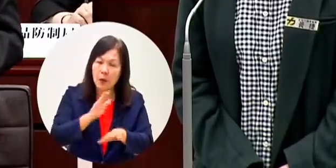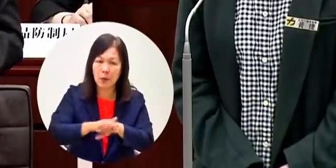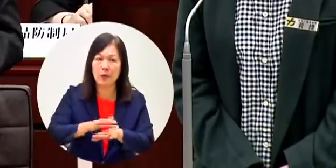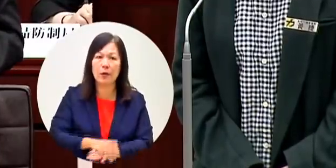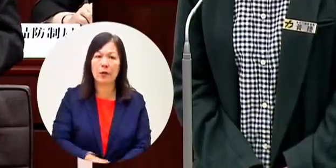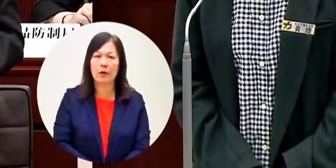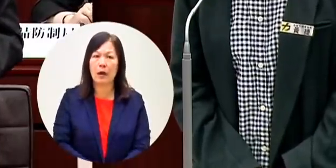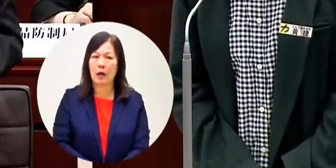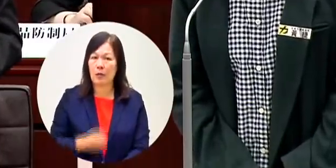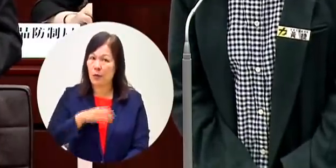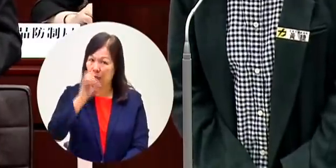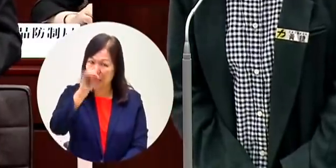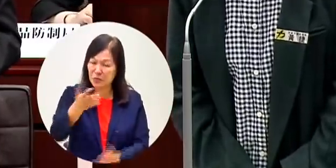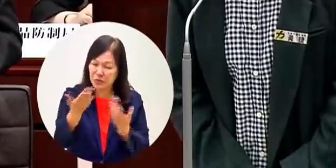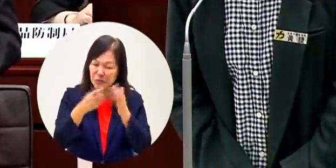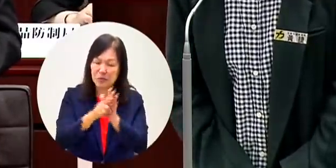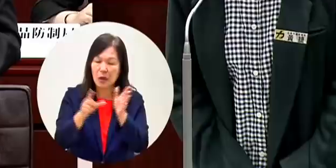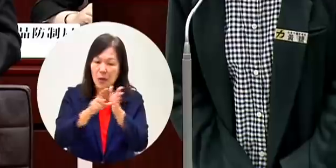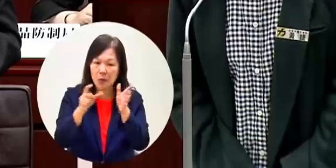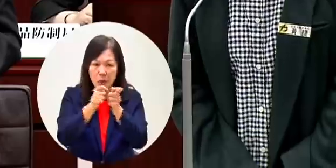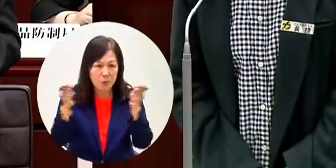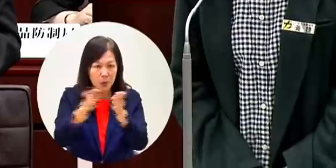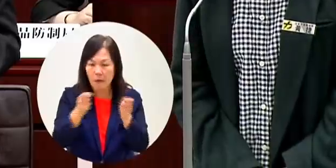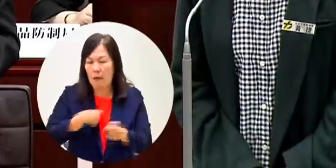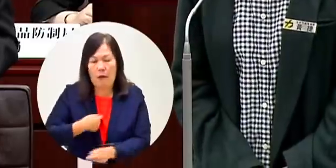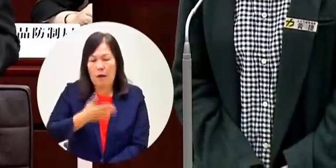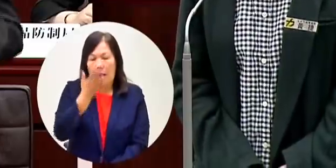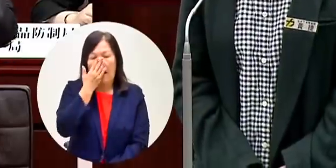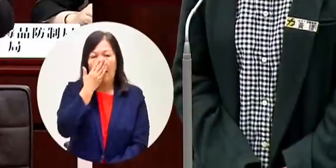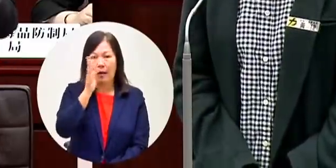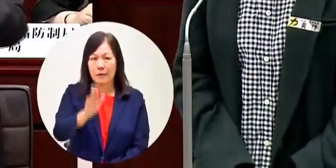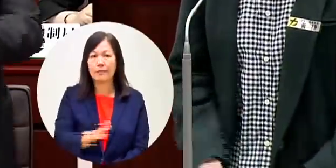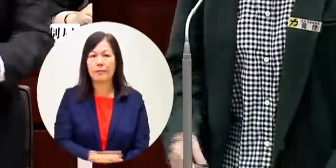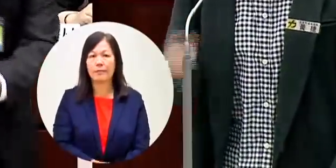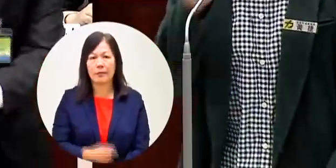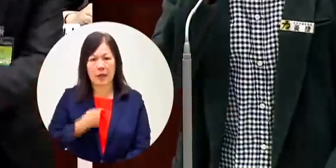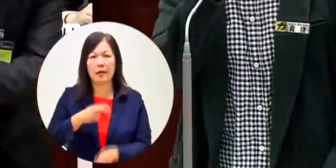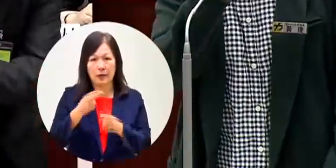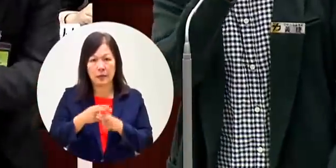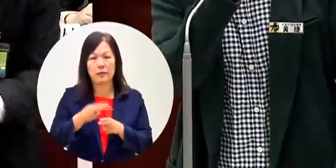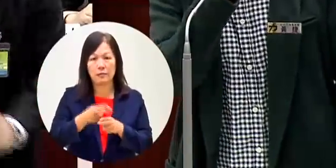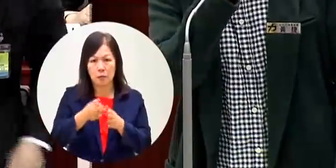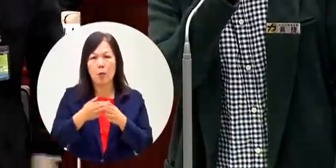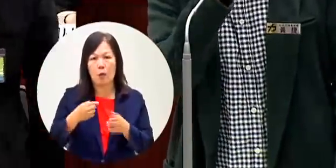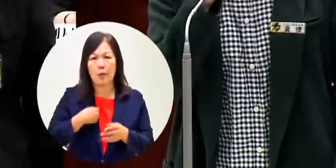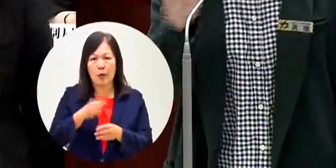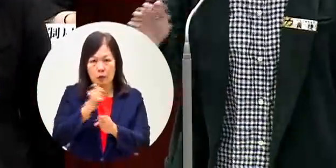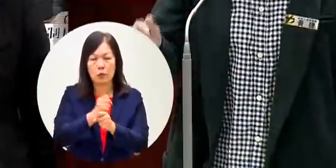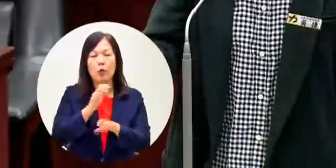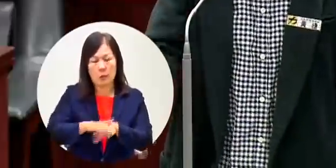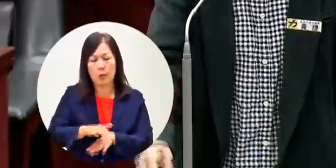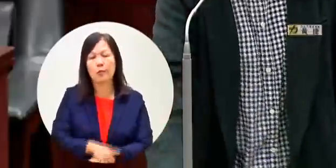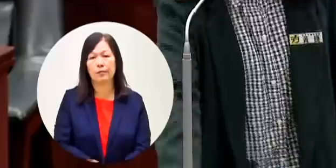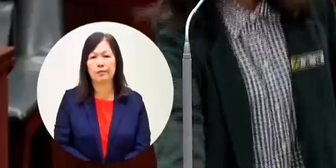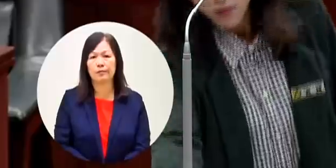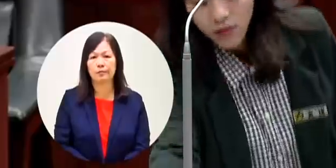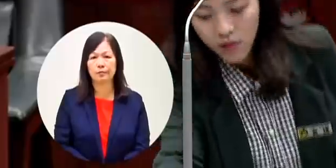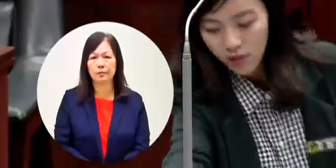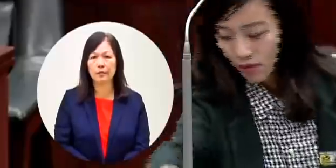间。但是也是请相信我们， 谢谢局长， 我们来做，谢谢。 好，那我们接下来交由另外一位议员。